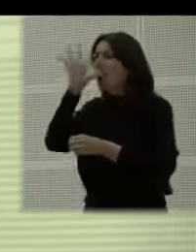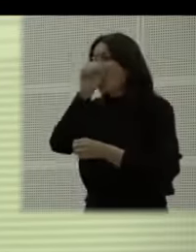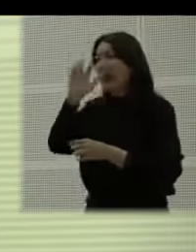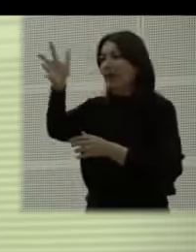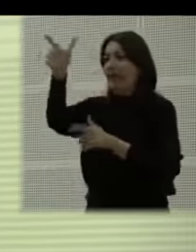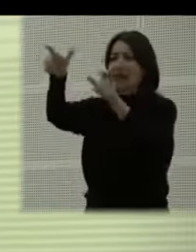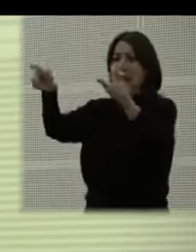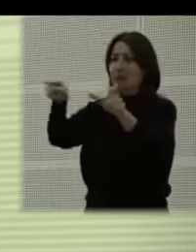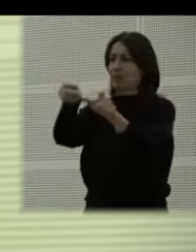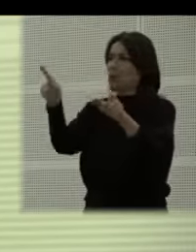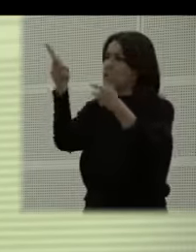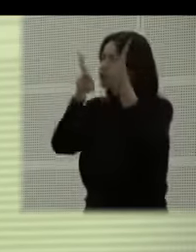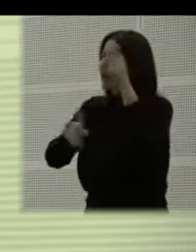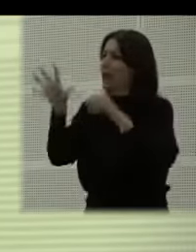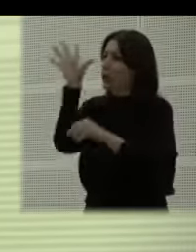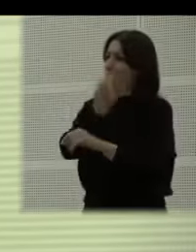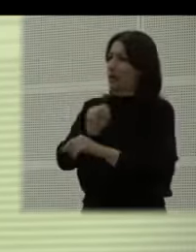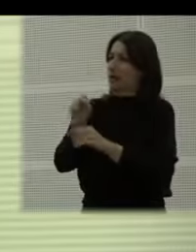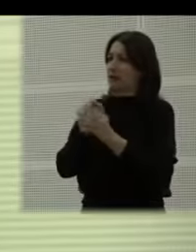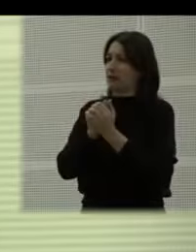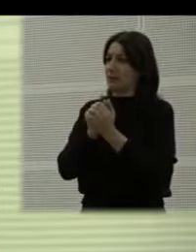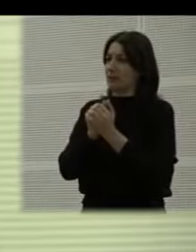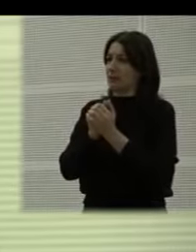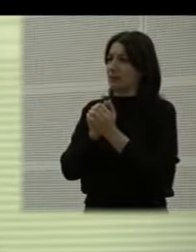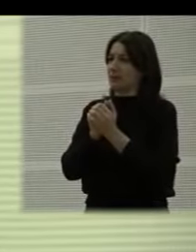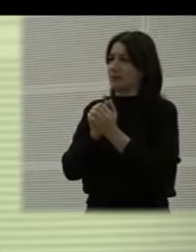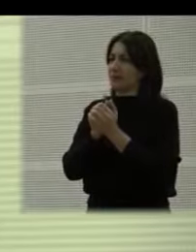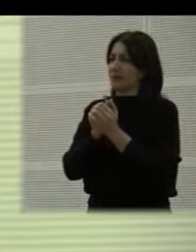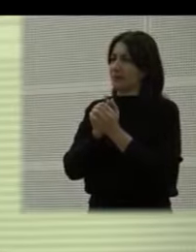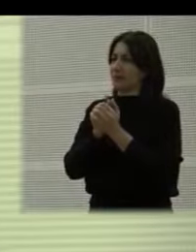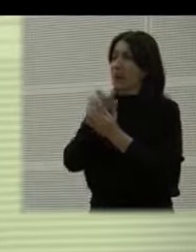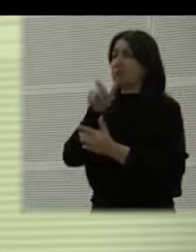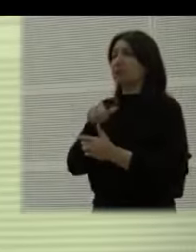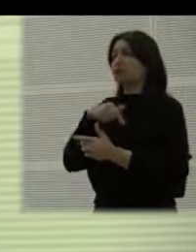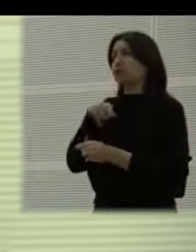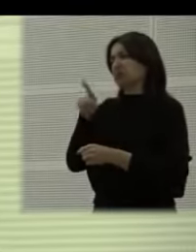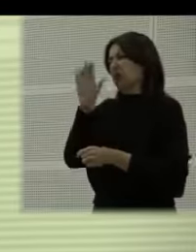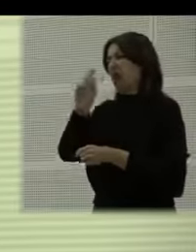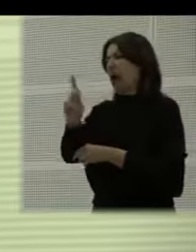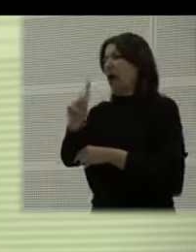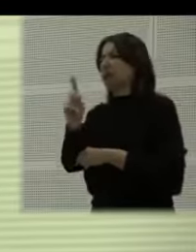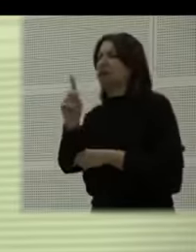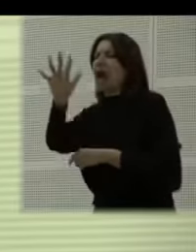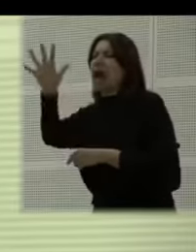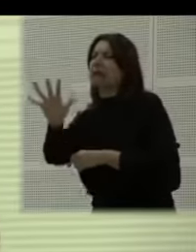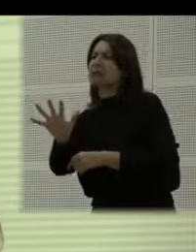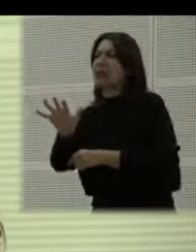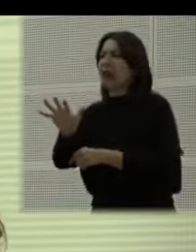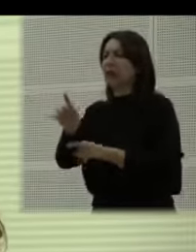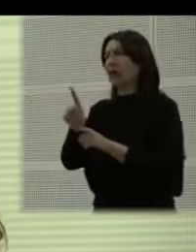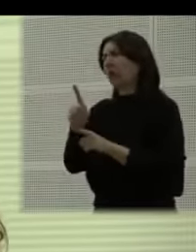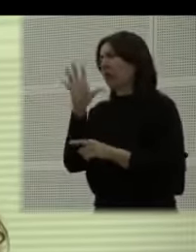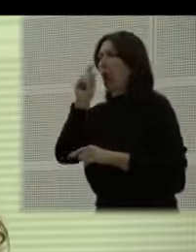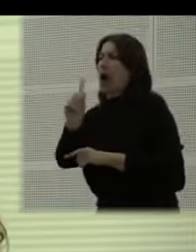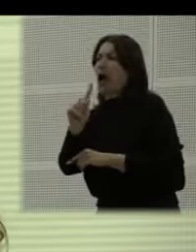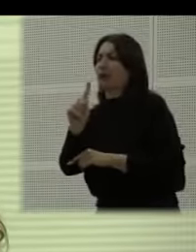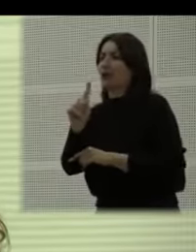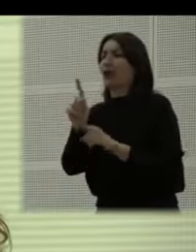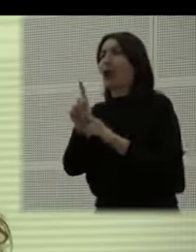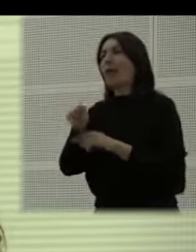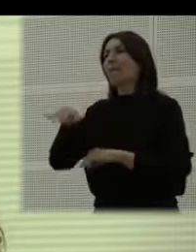altri. È troppo pigro fermarsi all'involucro di una persona, dobbiamo cercare di capirne di